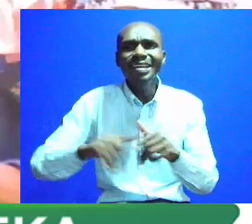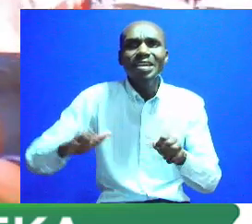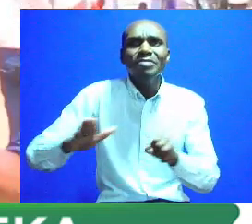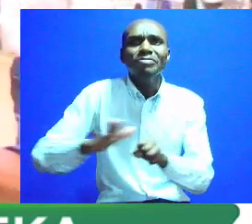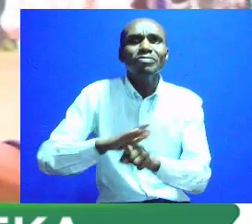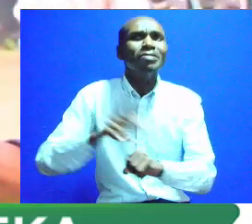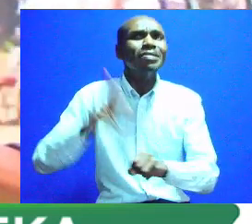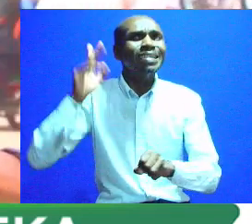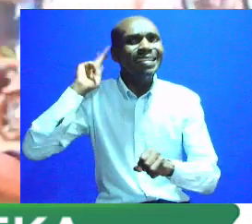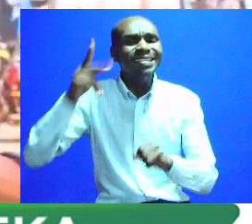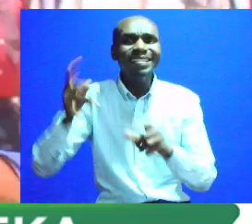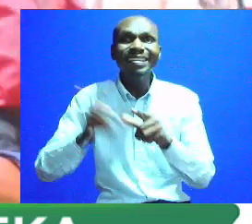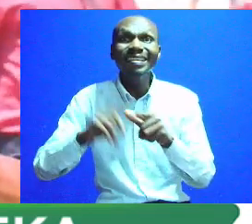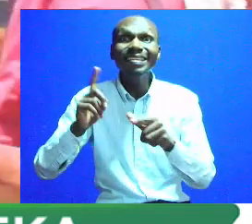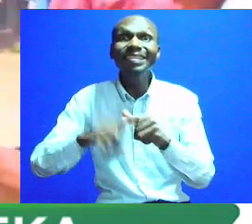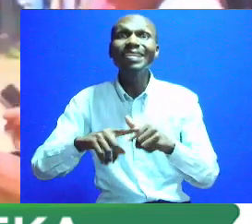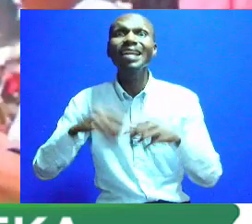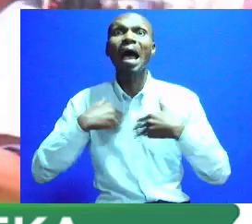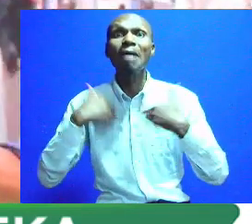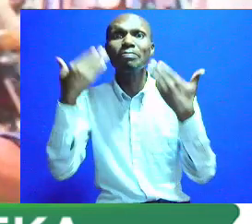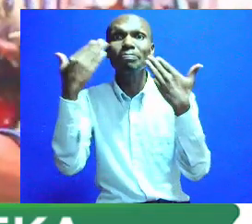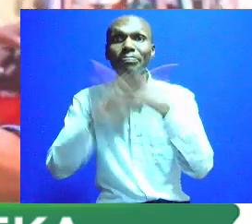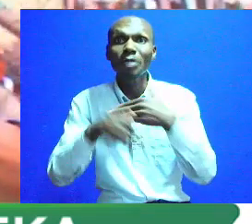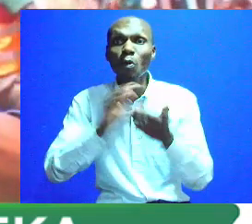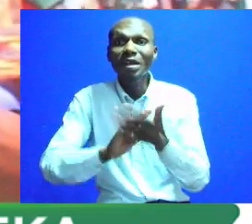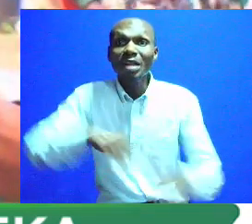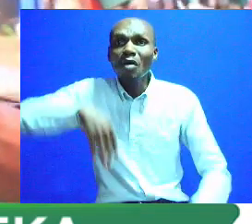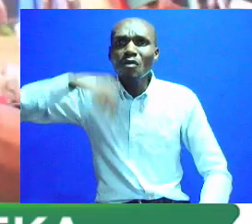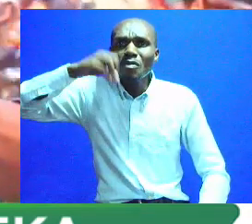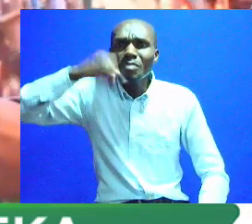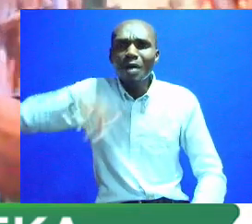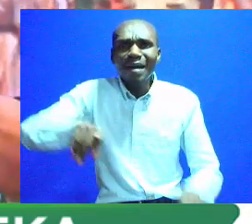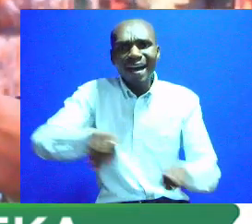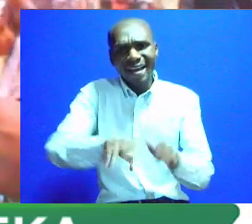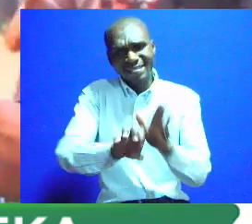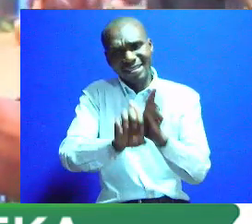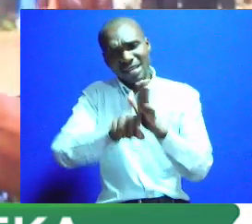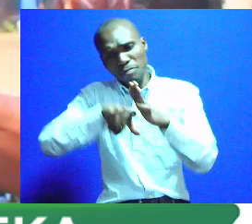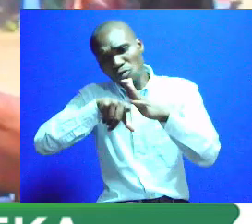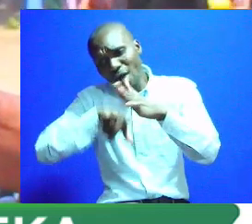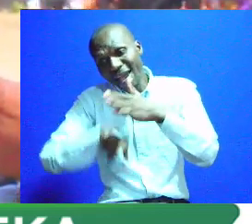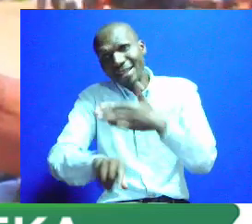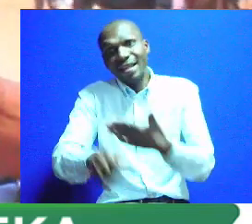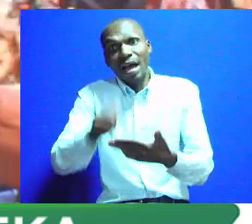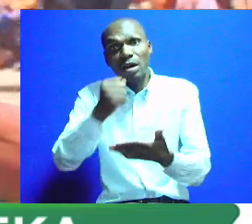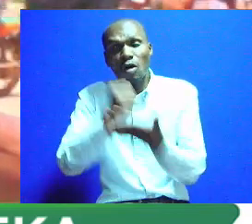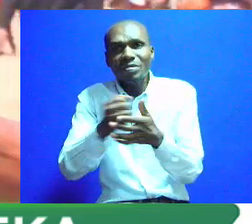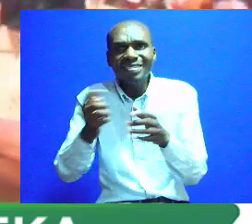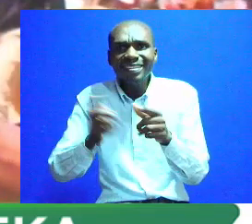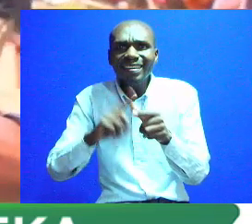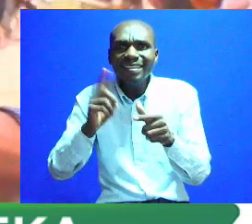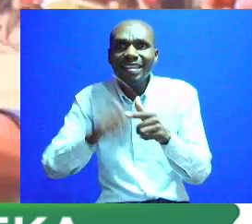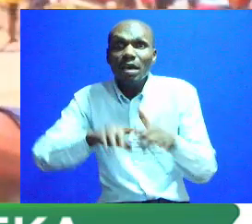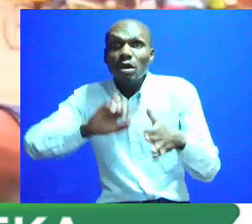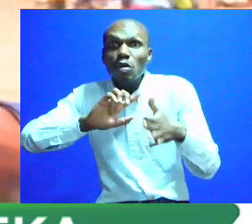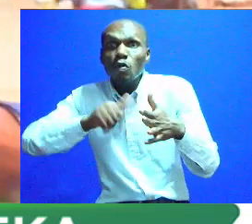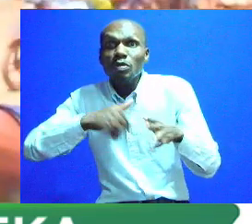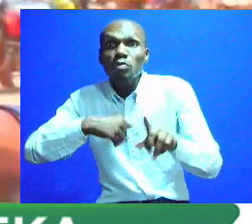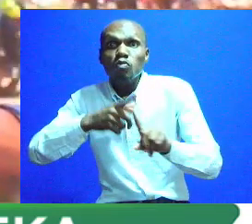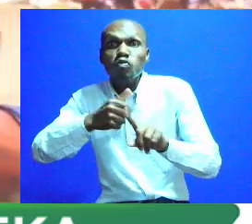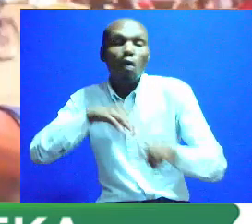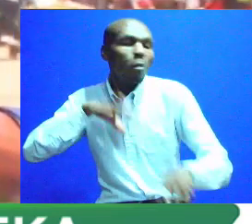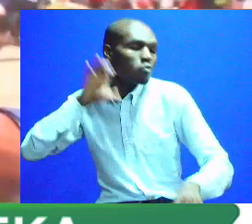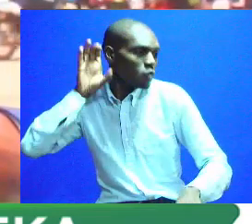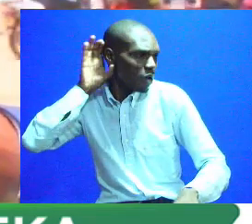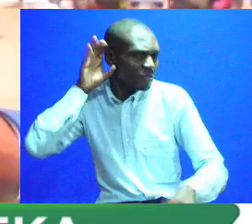rich blackout especially na manage transformer lakini wani yeka na se chovisi jina yo ramangana kuru somo so yo monga